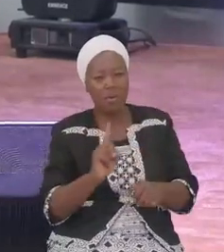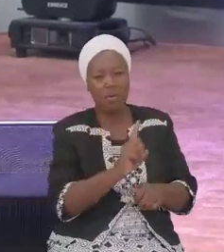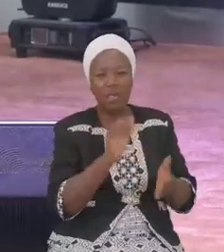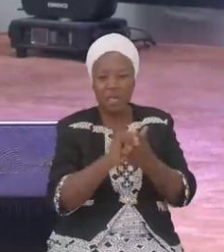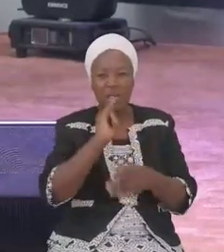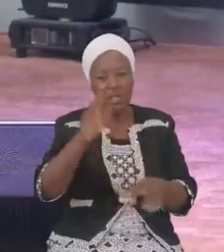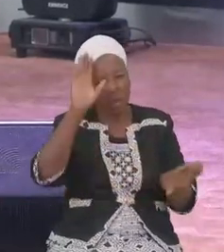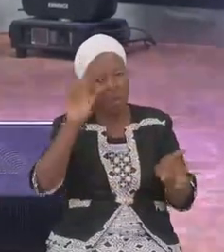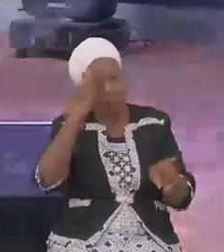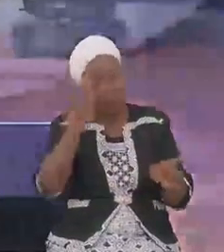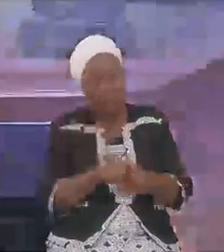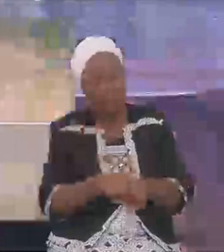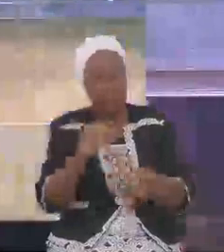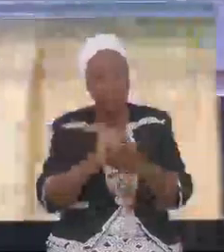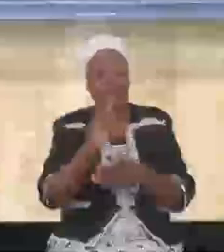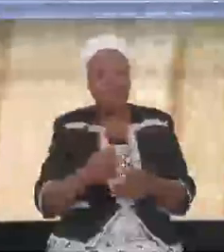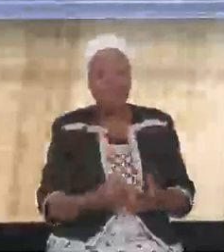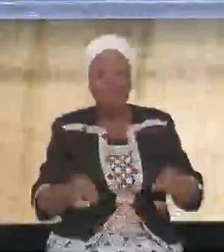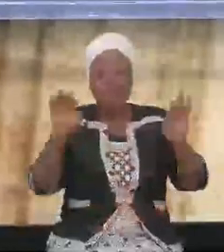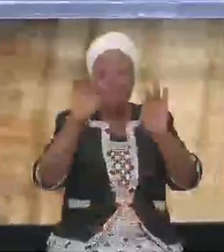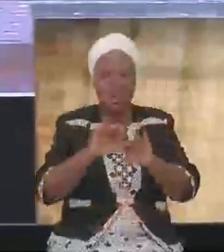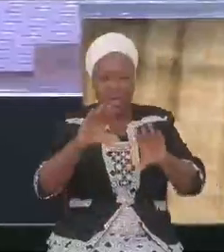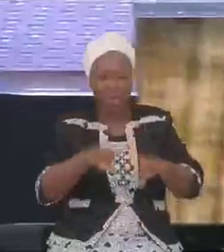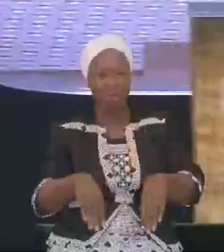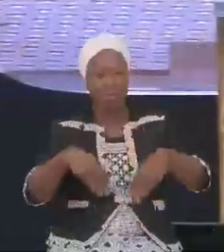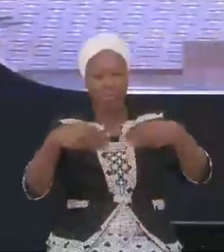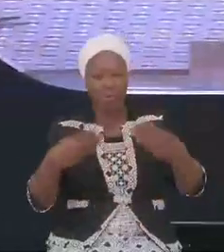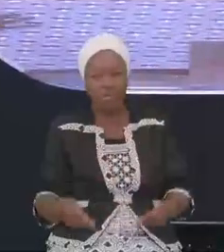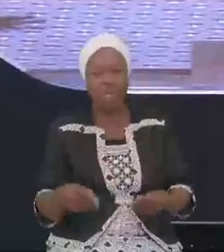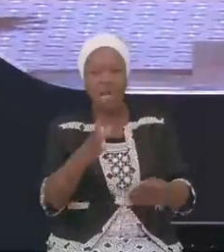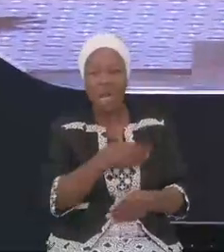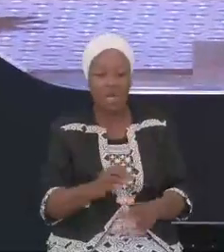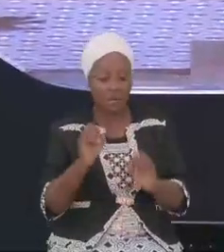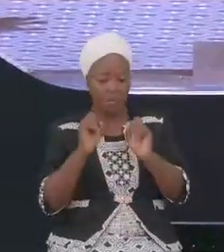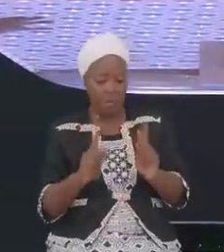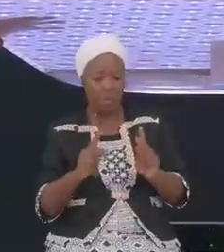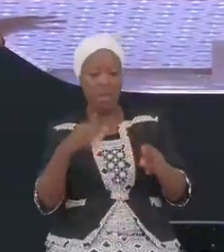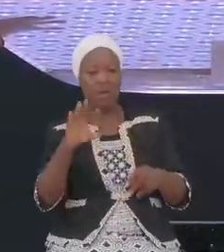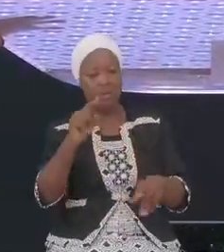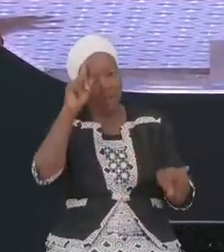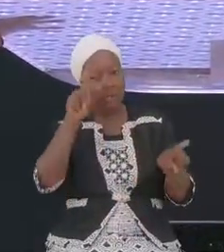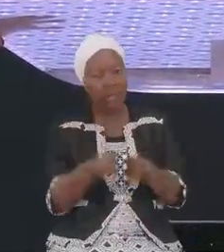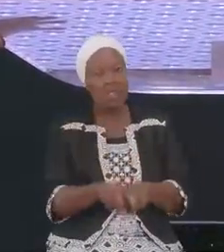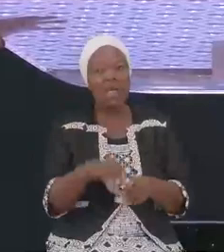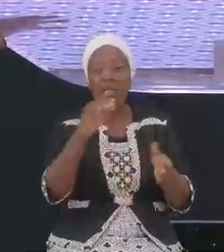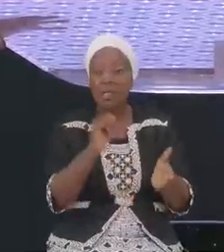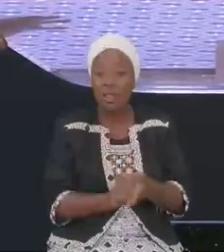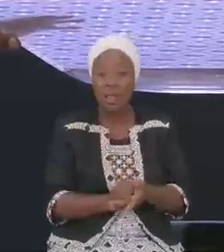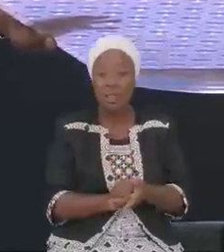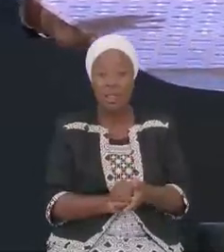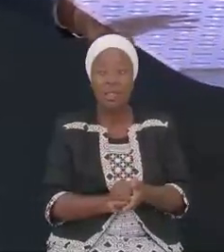ça. C'est la provision de base et le privilège de base de l'alliance. Que